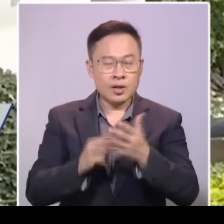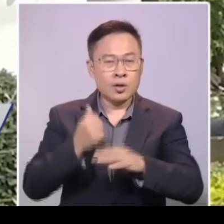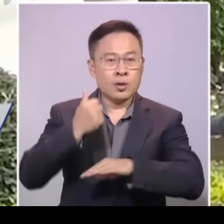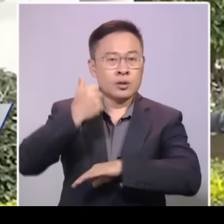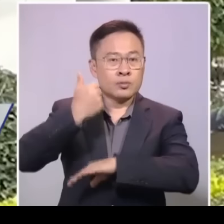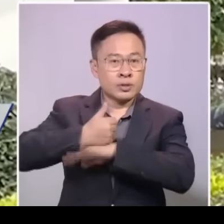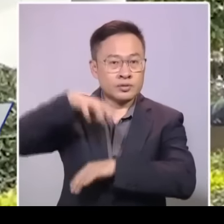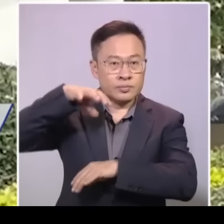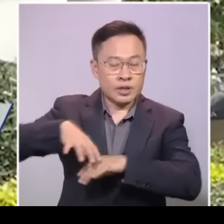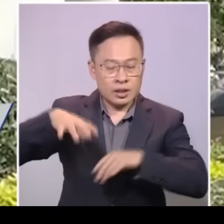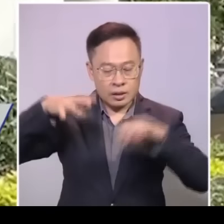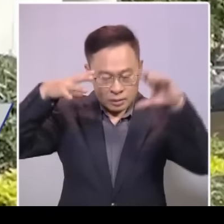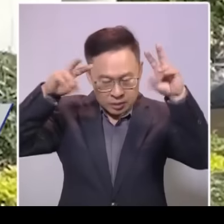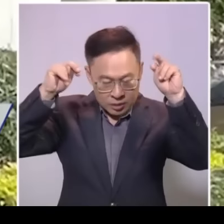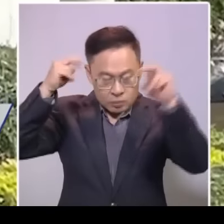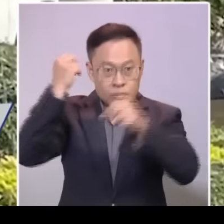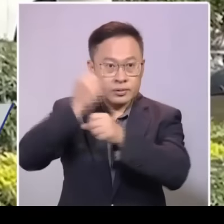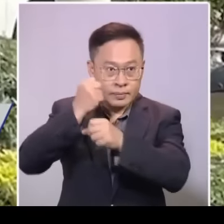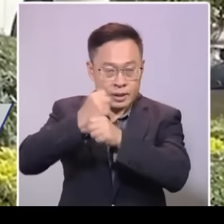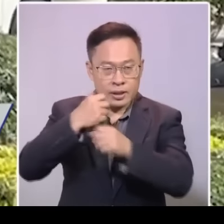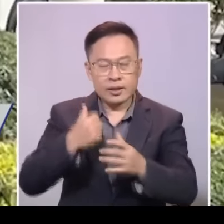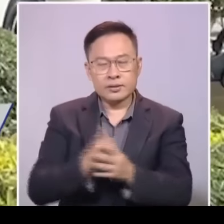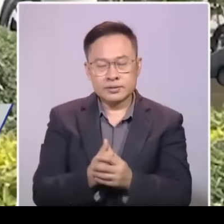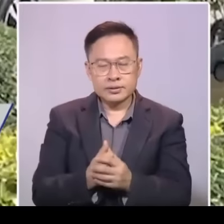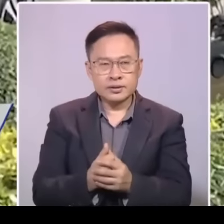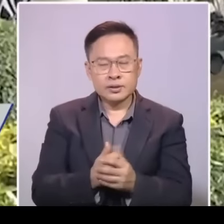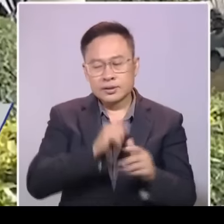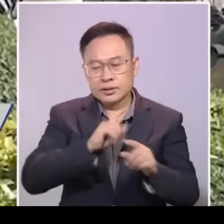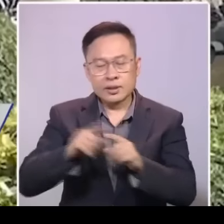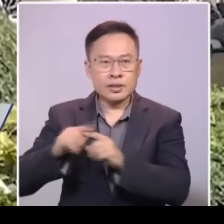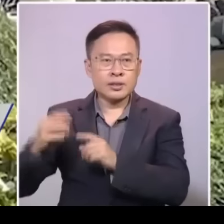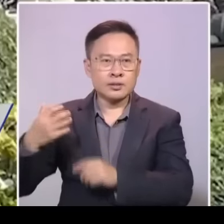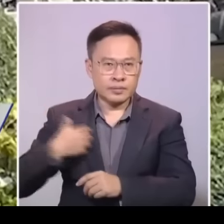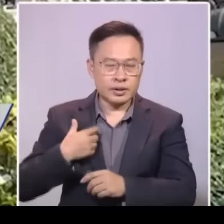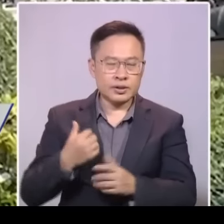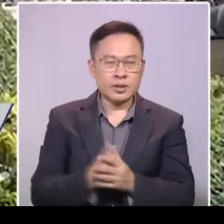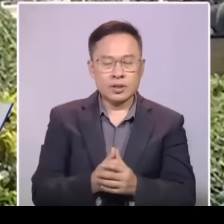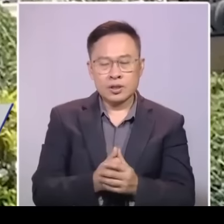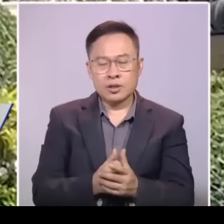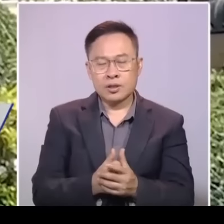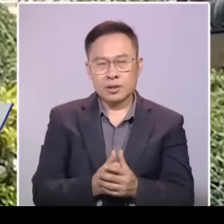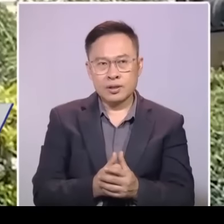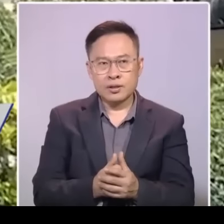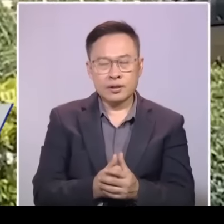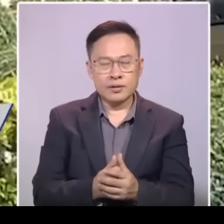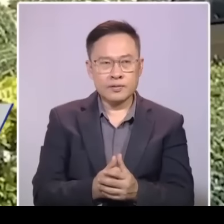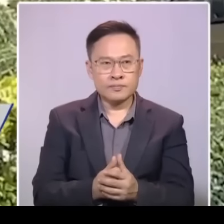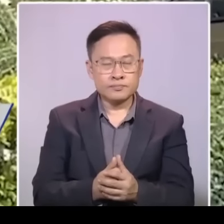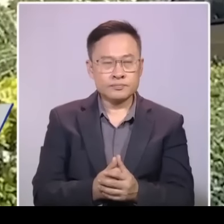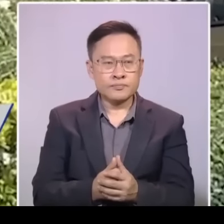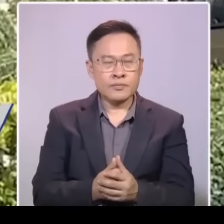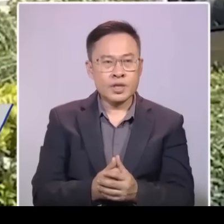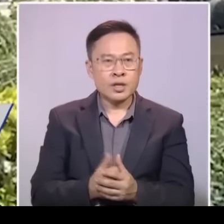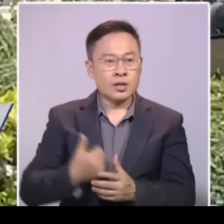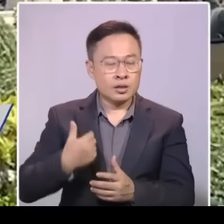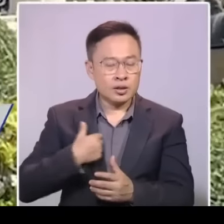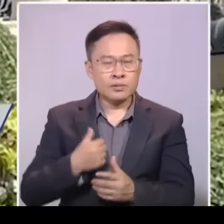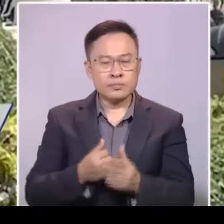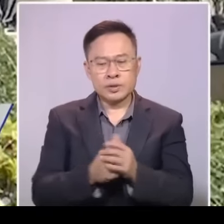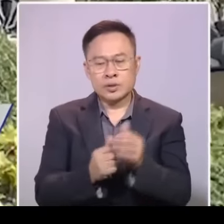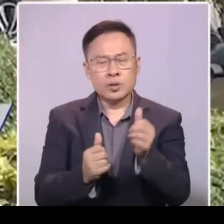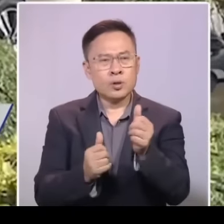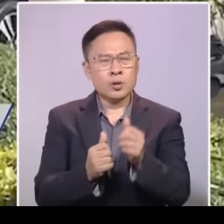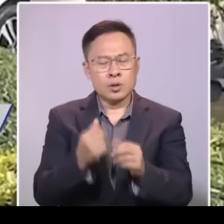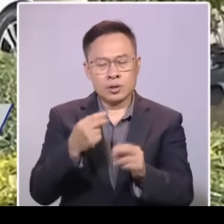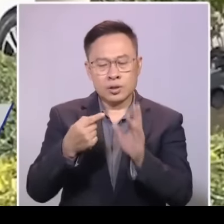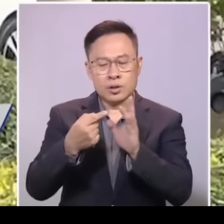นายจักรพงษ์แสงมณีนางสาวจิราพรสินธุไพรรัฐมนตรีประจำสำนักนายกรัฐมนตรีมีทางนายเผ่